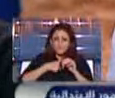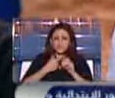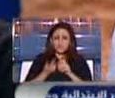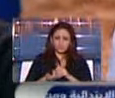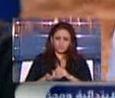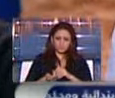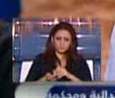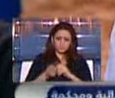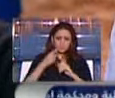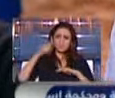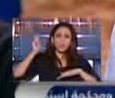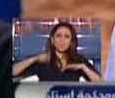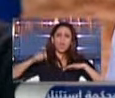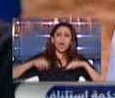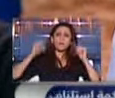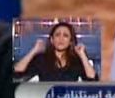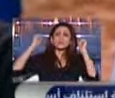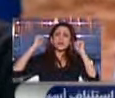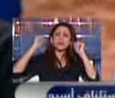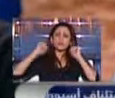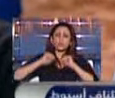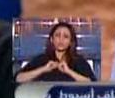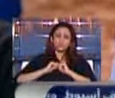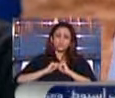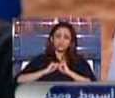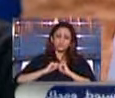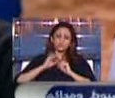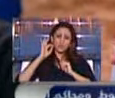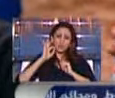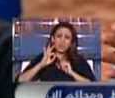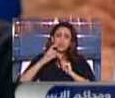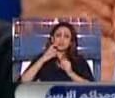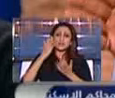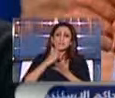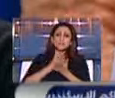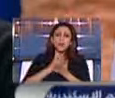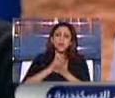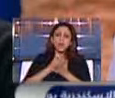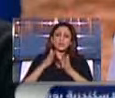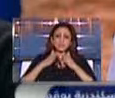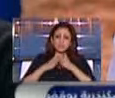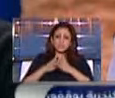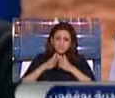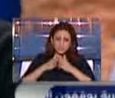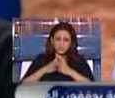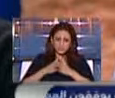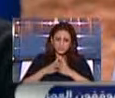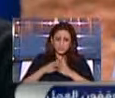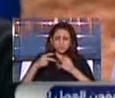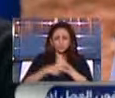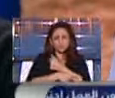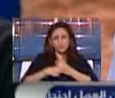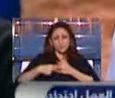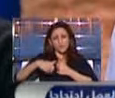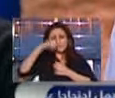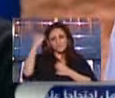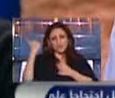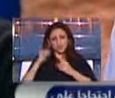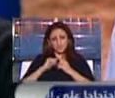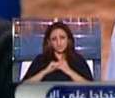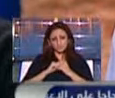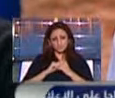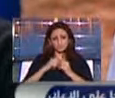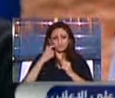محتاجه محاكمات ثوريه او حق الاسره، حق اسره الشهداء هياخدوه بايديهم. احنا في السويس توصلنا الاسبوع اللي فات ان احنا نوصل